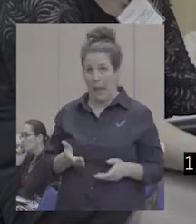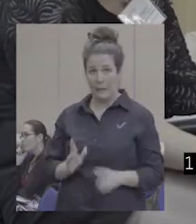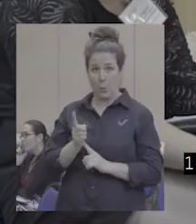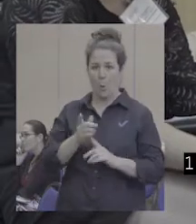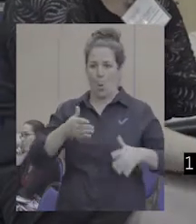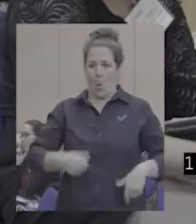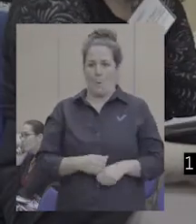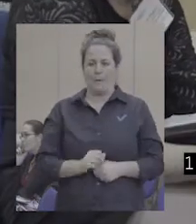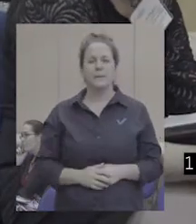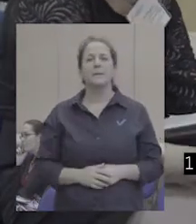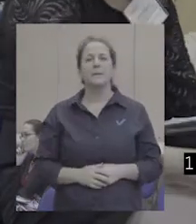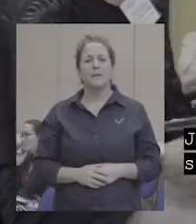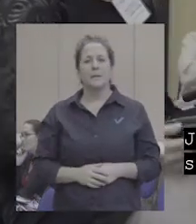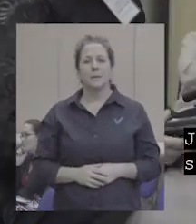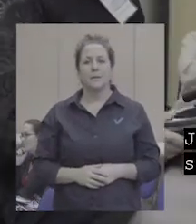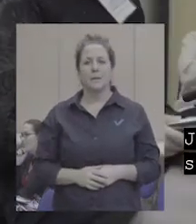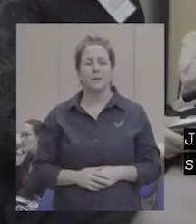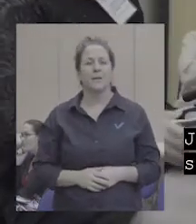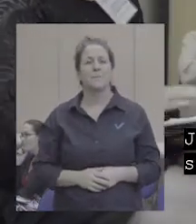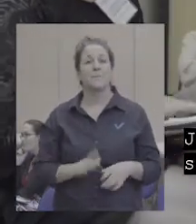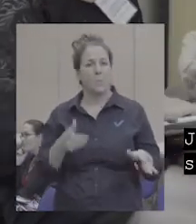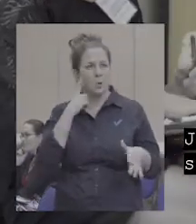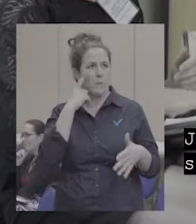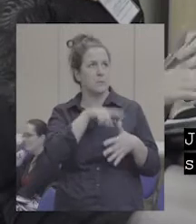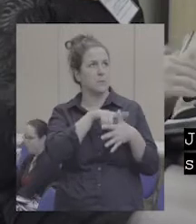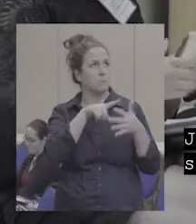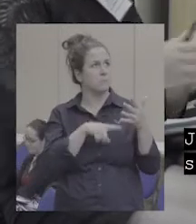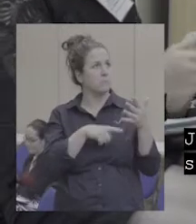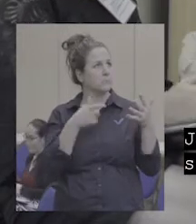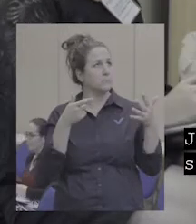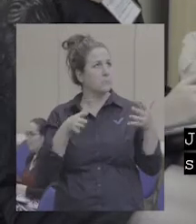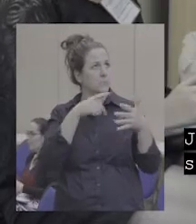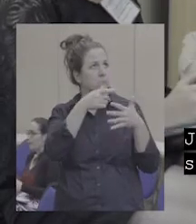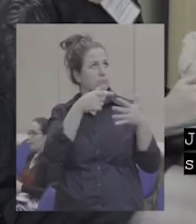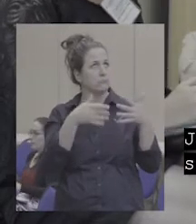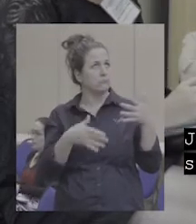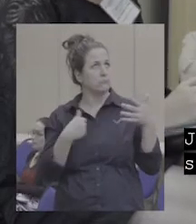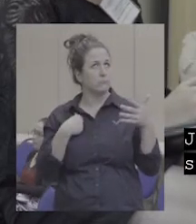Une minute. Oh! Je pense que j'ai couvert mon sujet